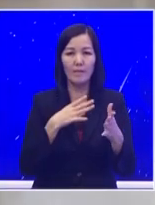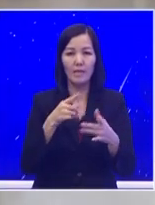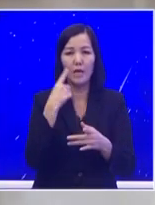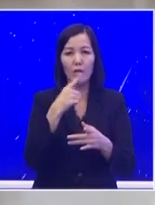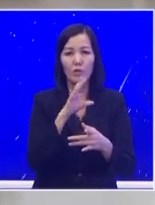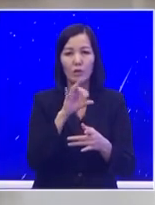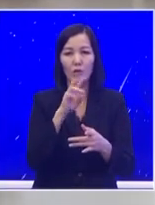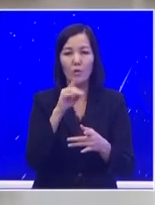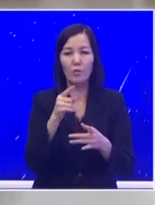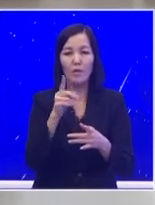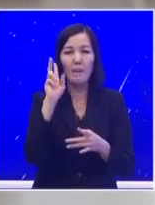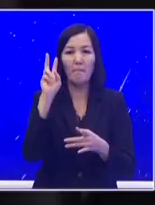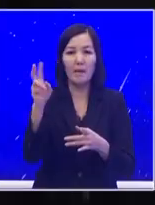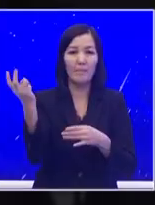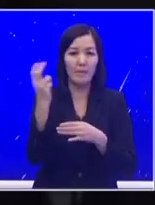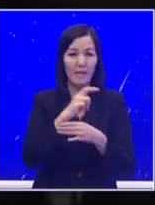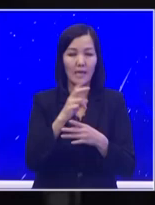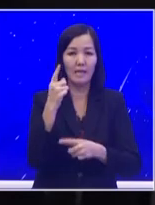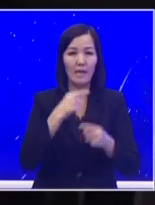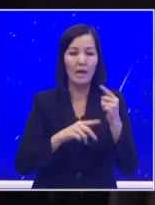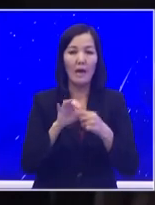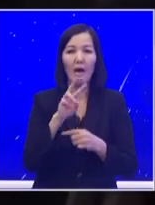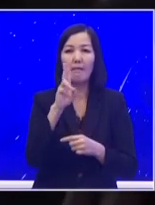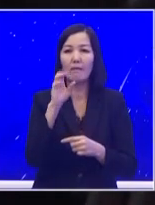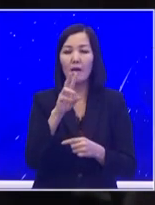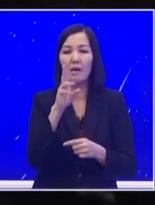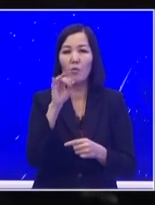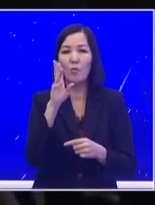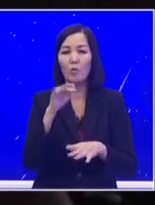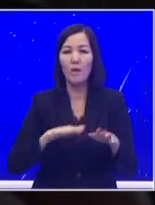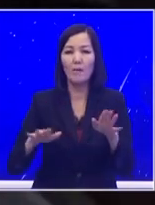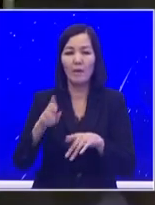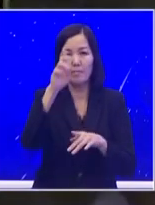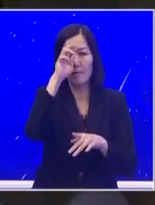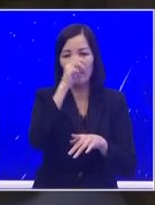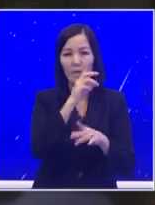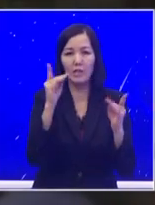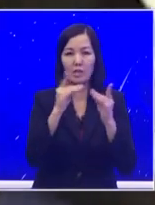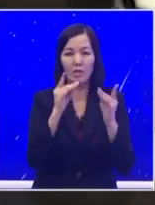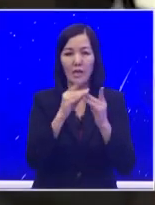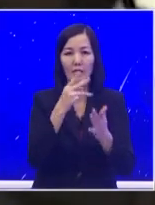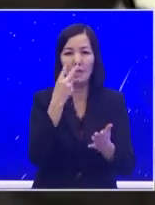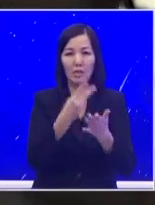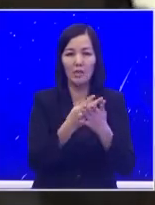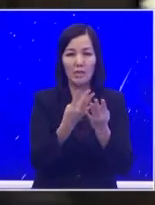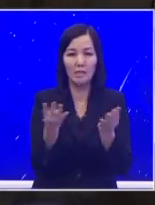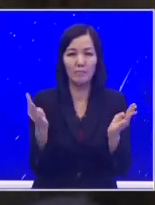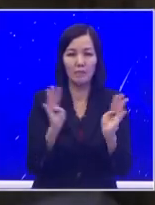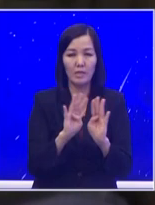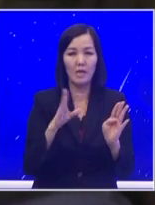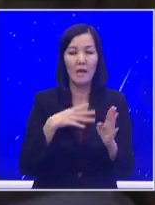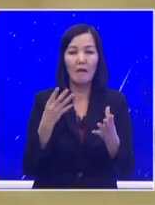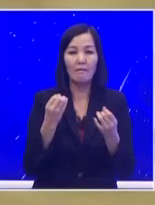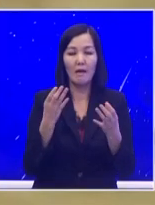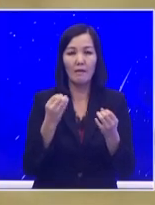Сауда Арабиясына барып келген азаматтар Анкара, Конья аймақтарындағы мемлекеттік жатақханаларына жатқызылған. Сонымен қатар тағы да бір